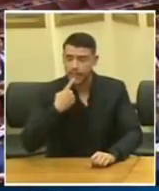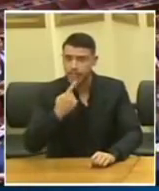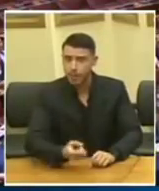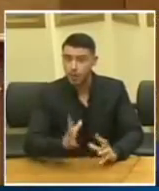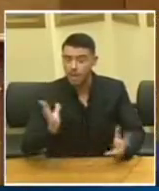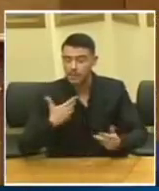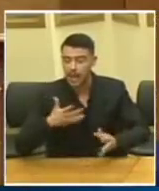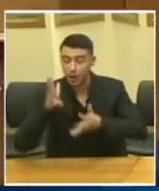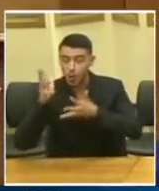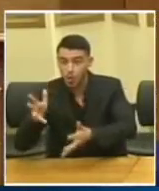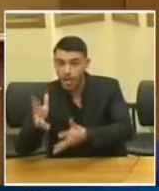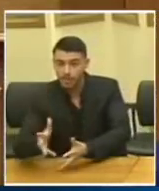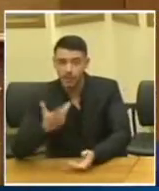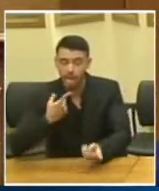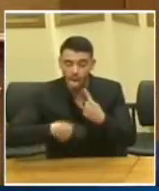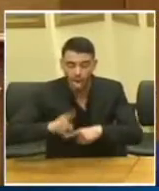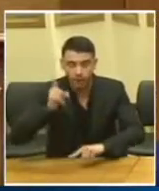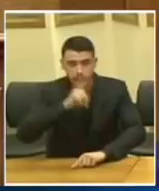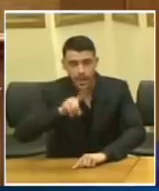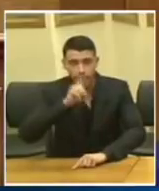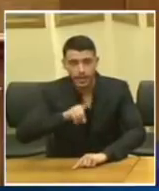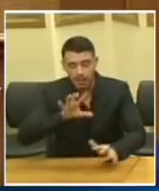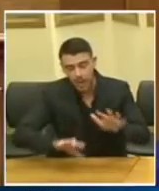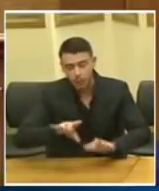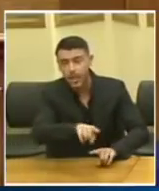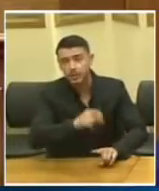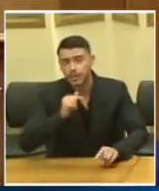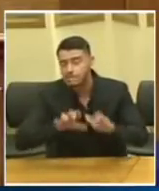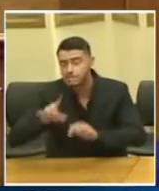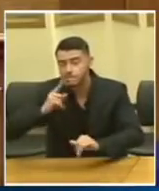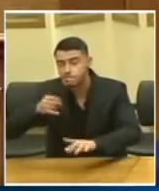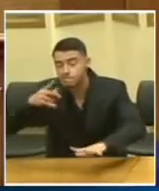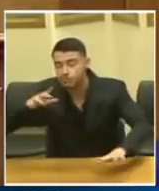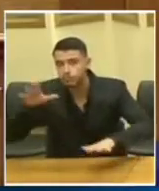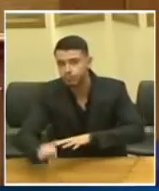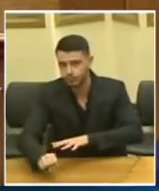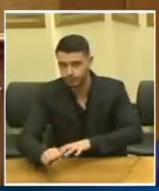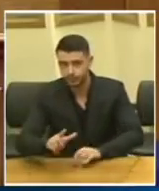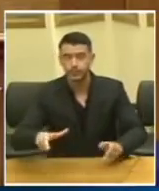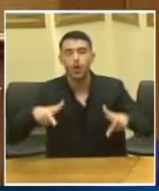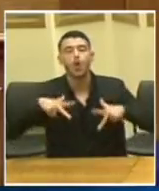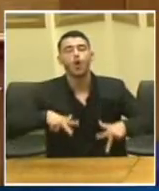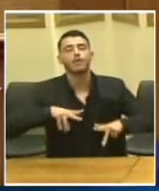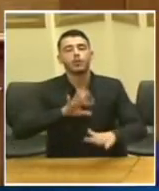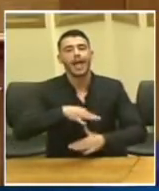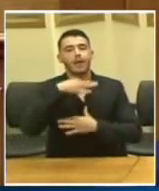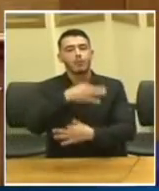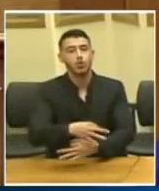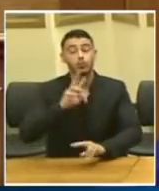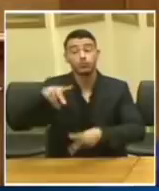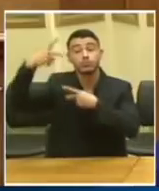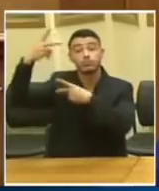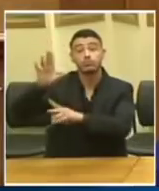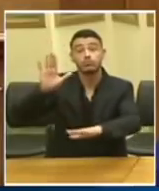κάπου πάμε ψέματα. Τι απάντησε λοιπόν ο κυβερνητικός εκπρόσωπος των Σκοπίων